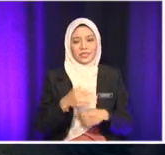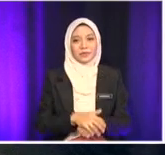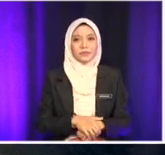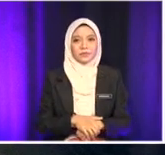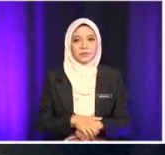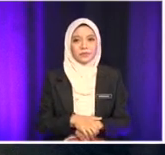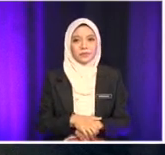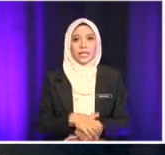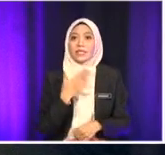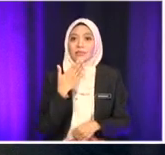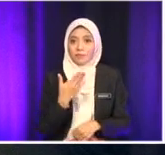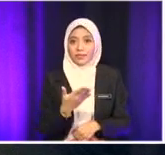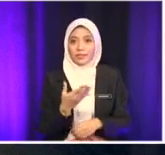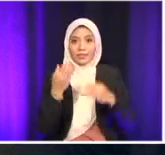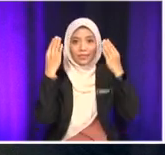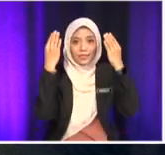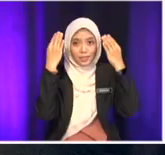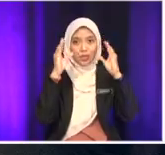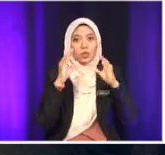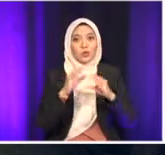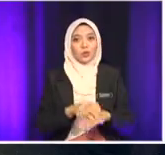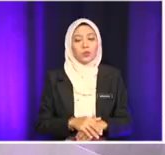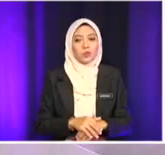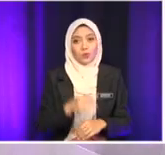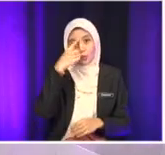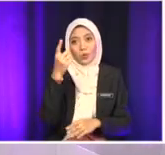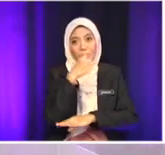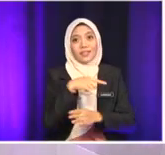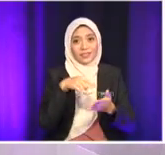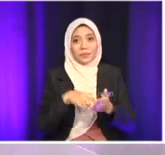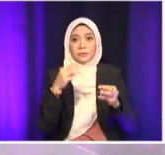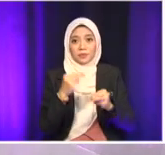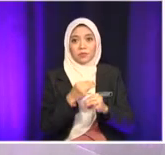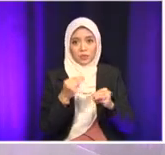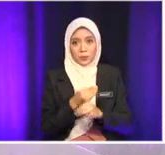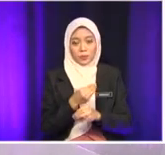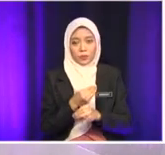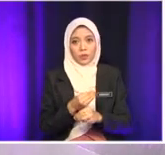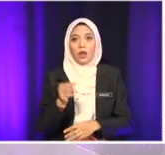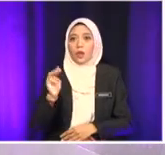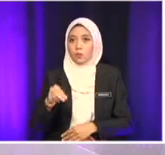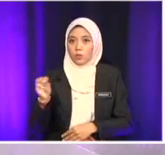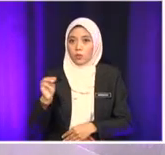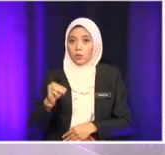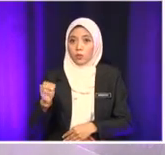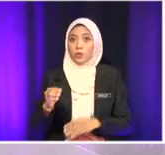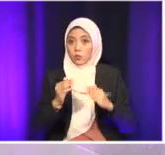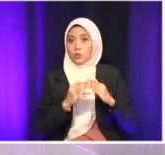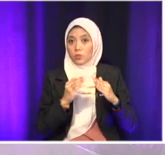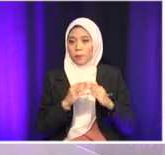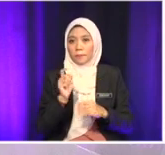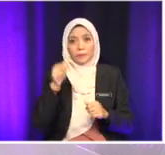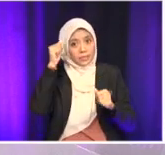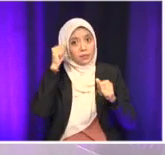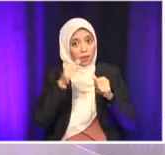Baik terima kasih kepada Cikgu di atas penjelasan topik kita pada menarik sangat Damri di rumah dengan prestasi aku tadi banyak